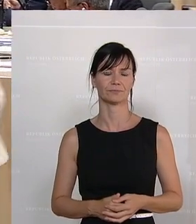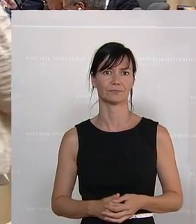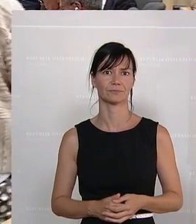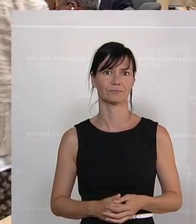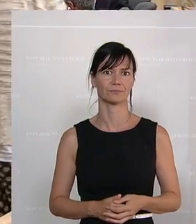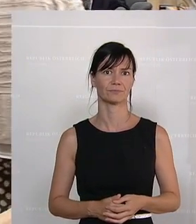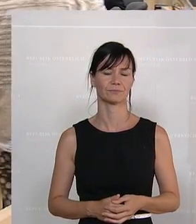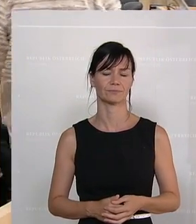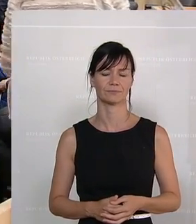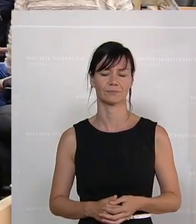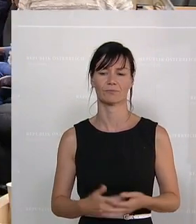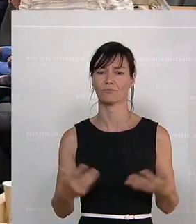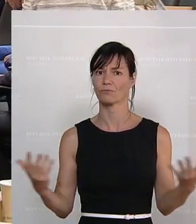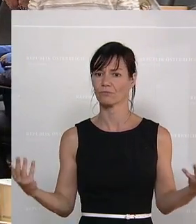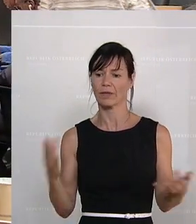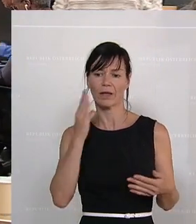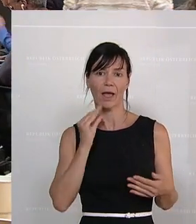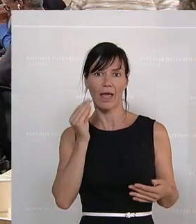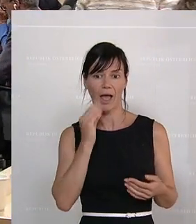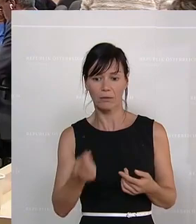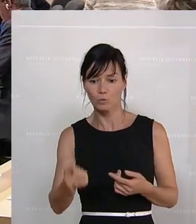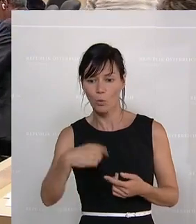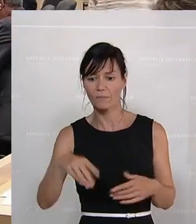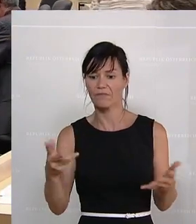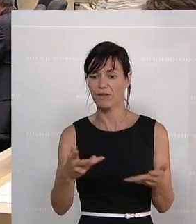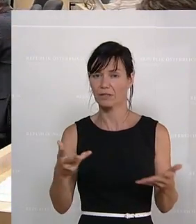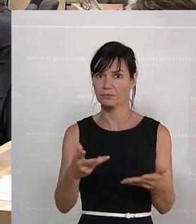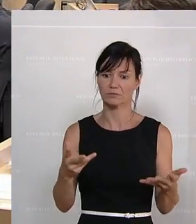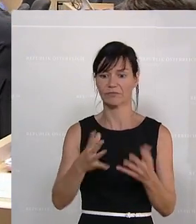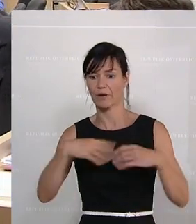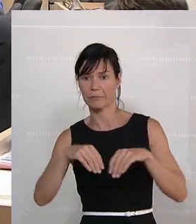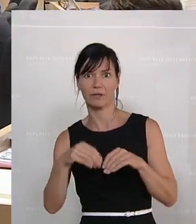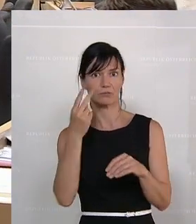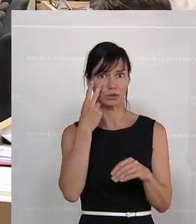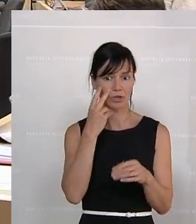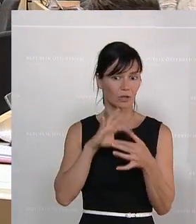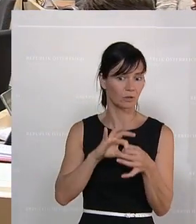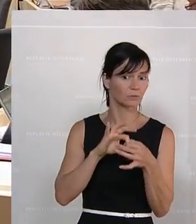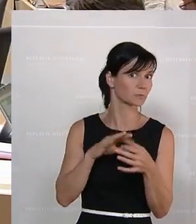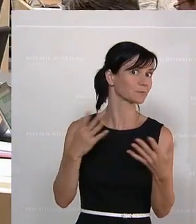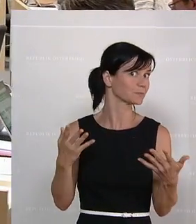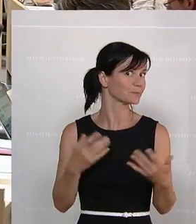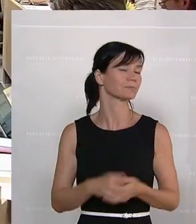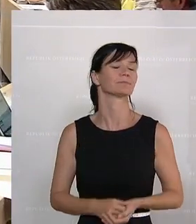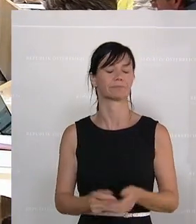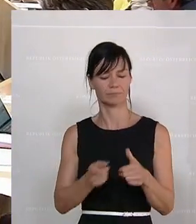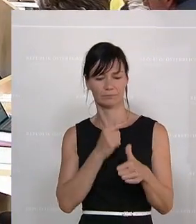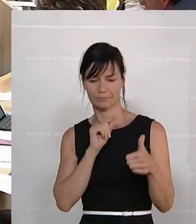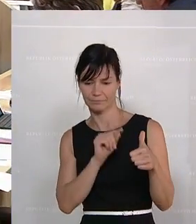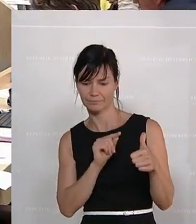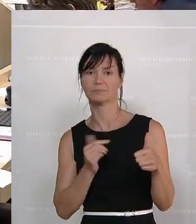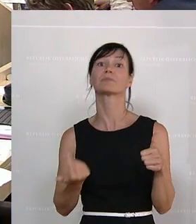wie wird der herbst konkret aussehen für die familien in unserem land zum einen werden wir